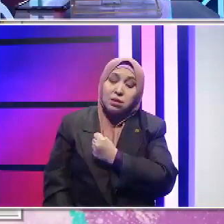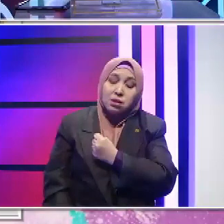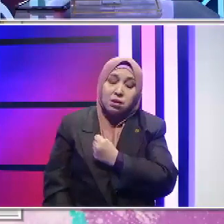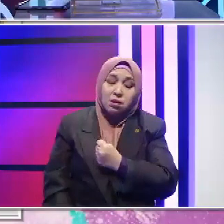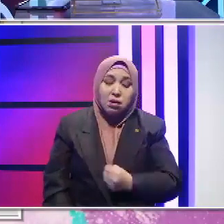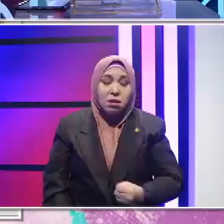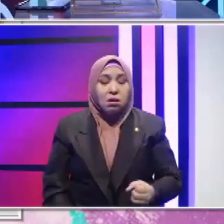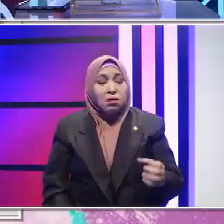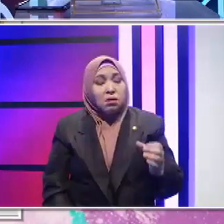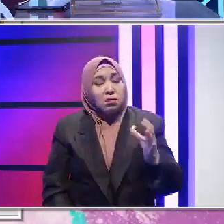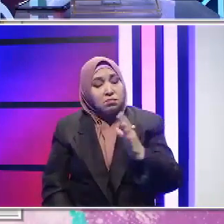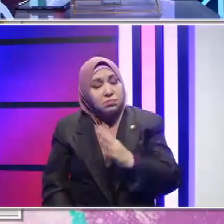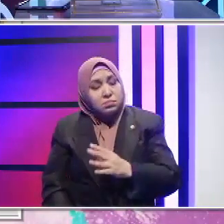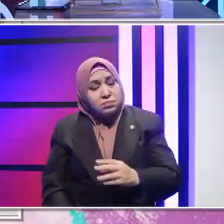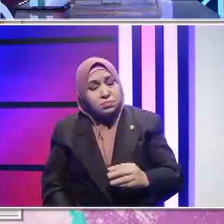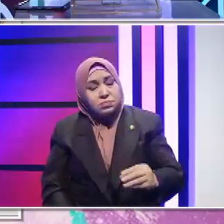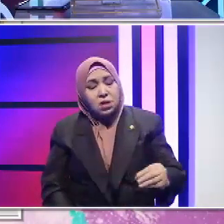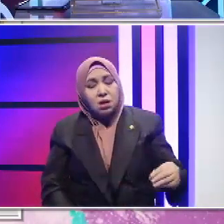وَإِذَا